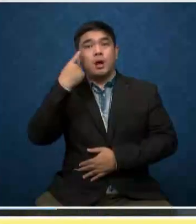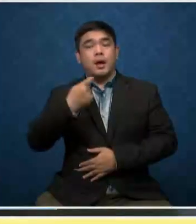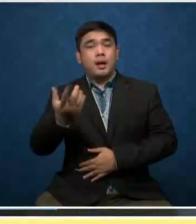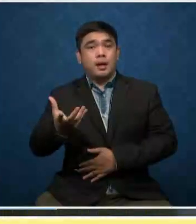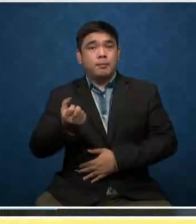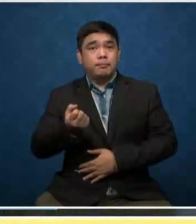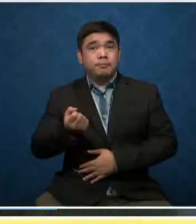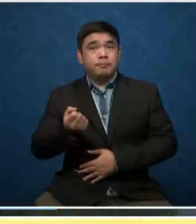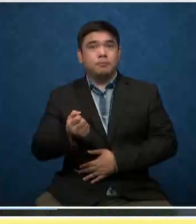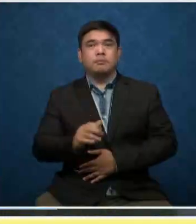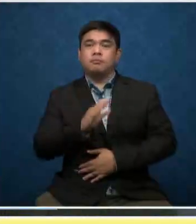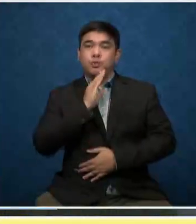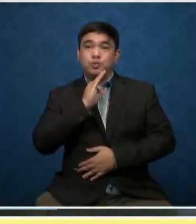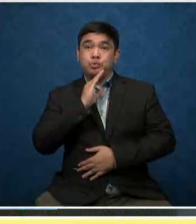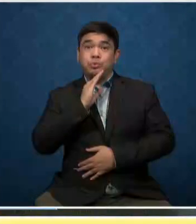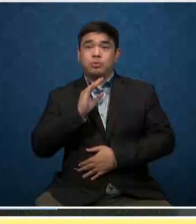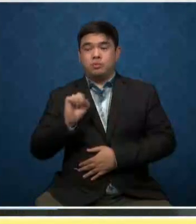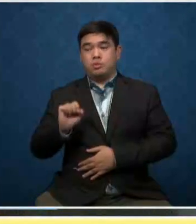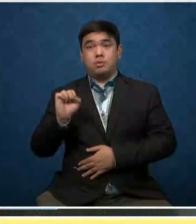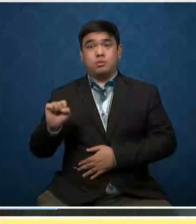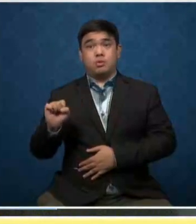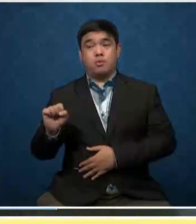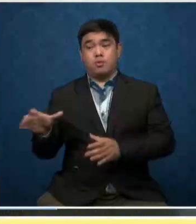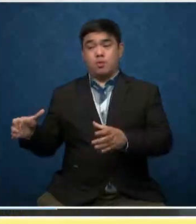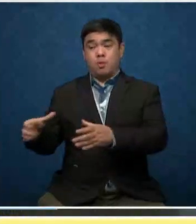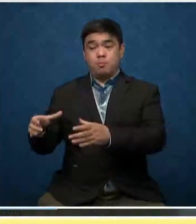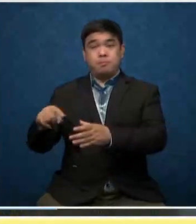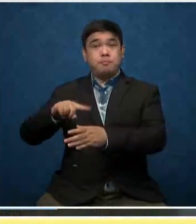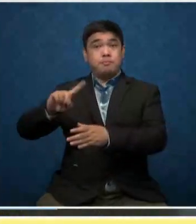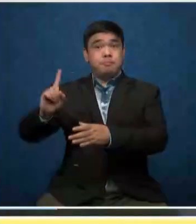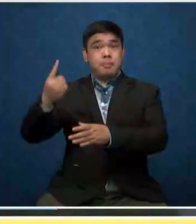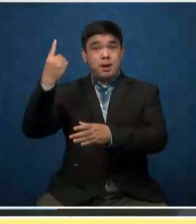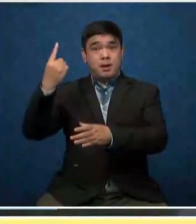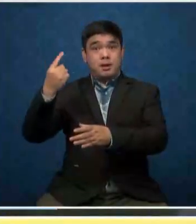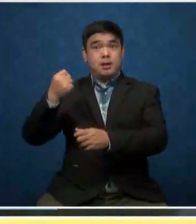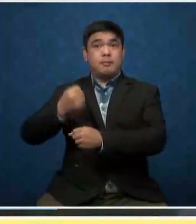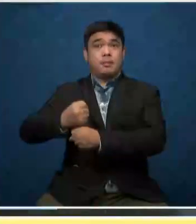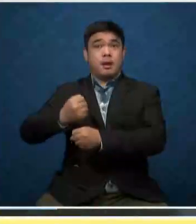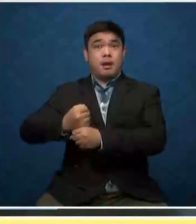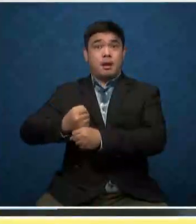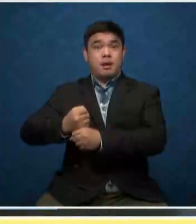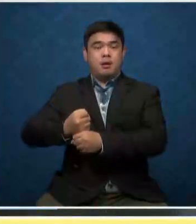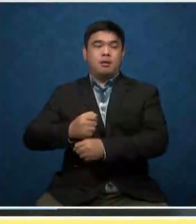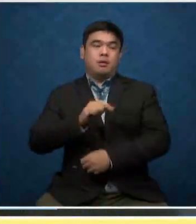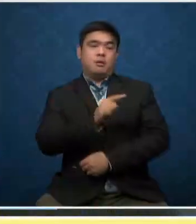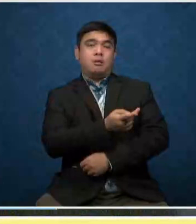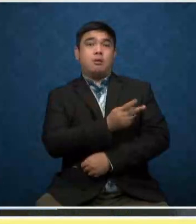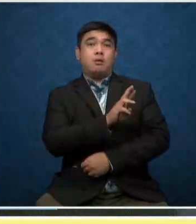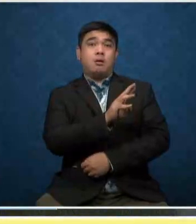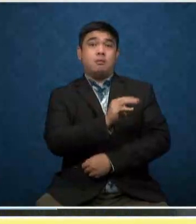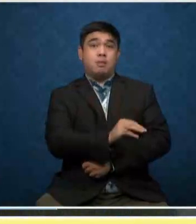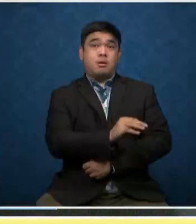ว่าเมื่อมีสสชุดใหม่เข้ามาทำหน้าที่มีครมคณะใหม่